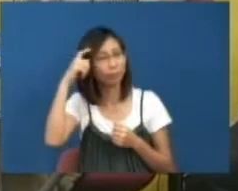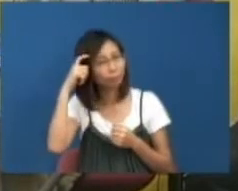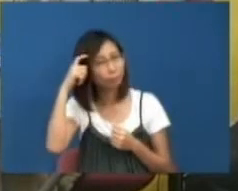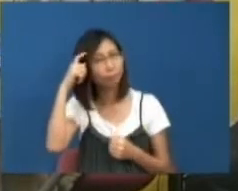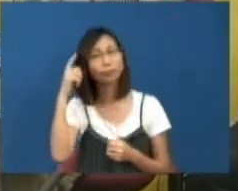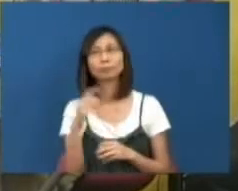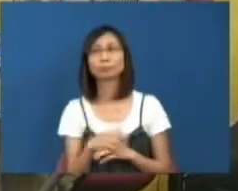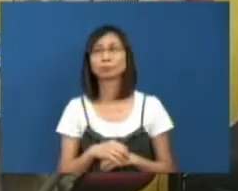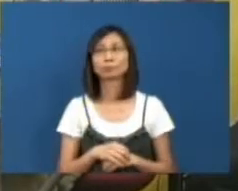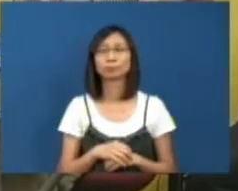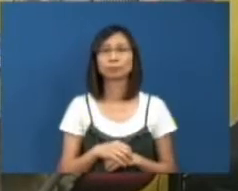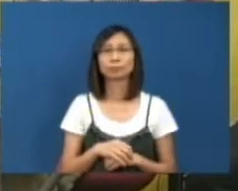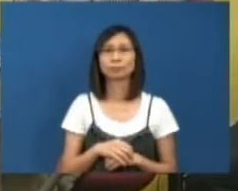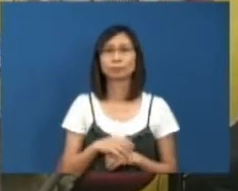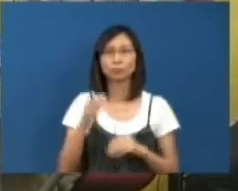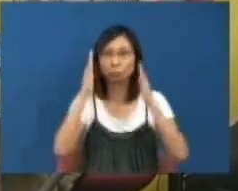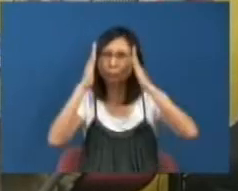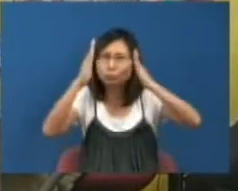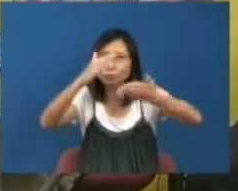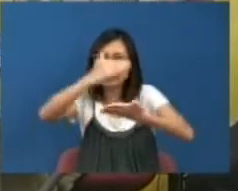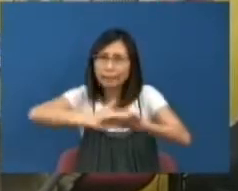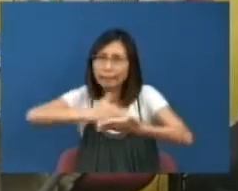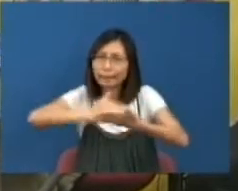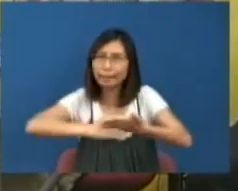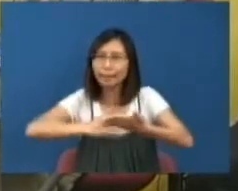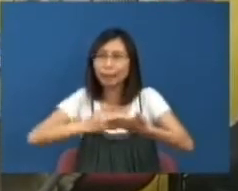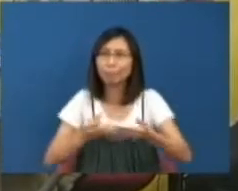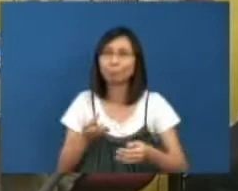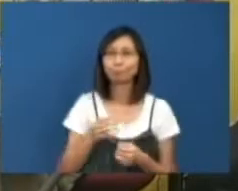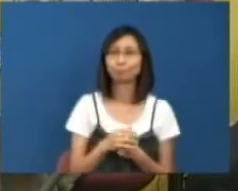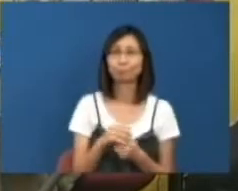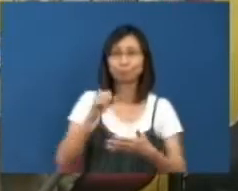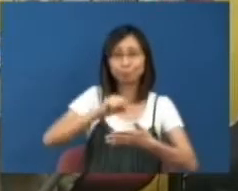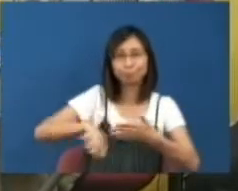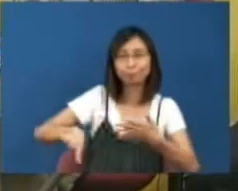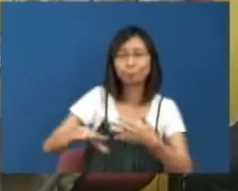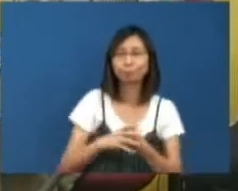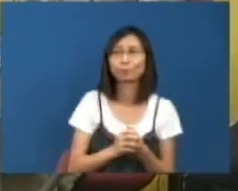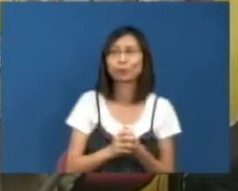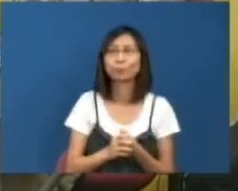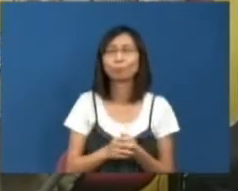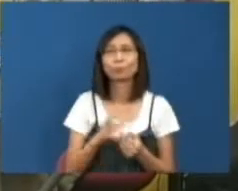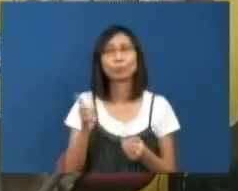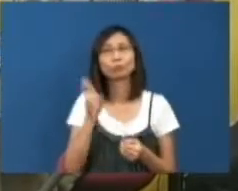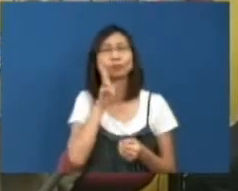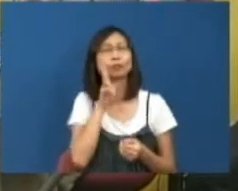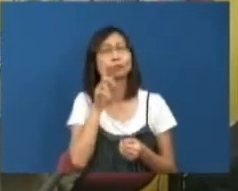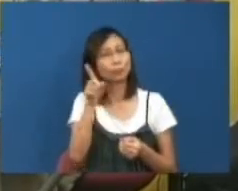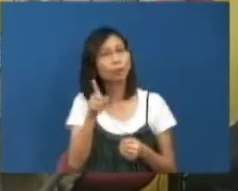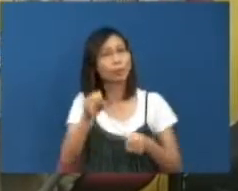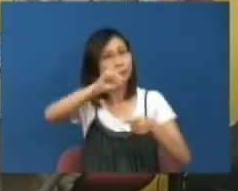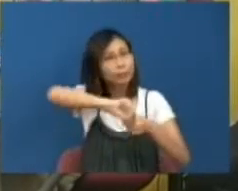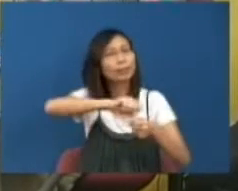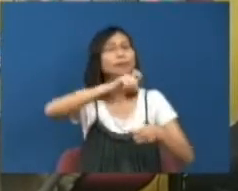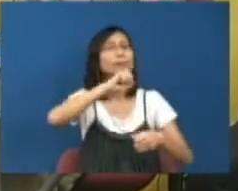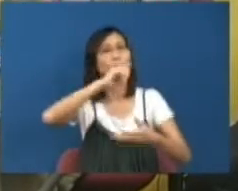咧，就淨係諗住咧去減排。咁其實呢個咧，好似你蒲職師講啊，係一個有加有減嘅問題